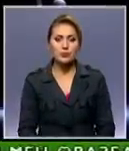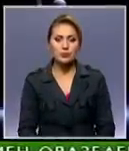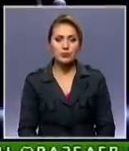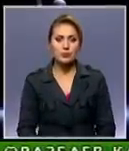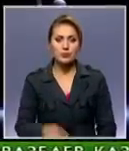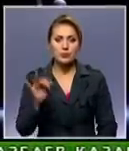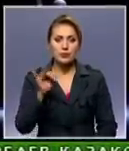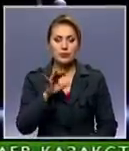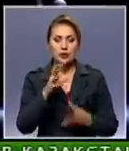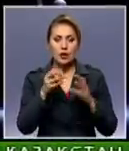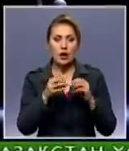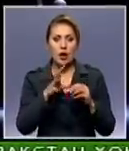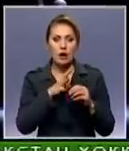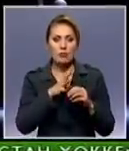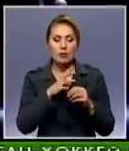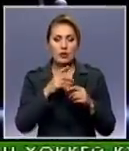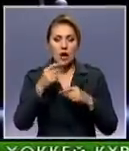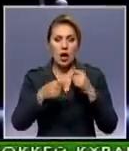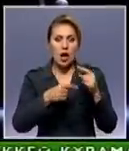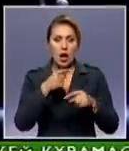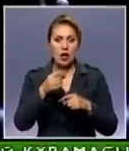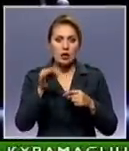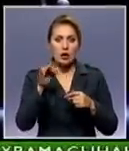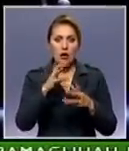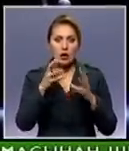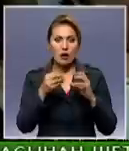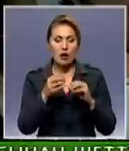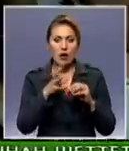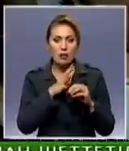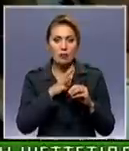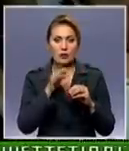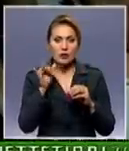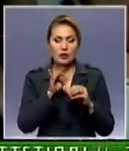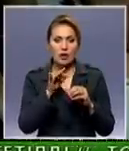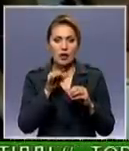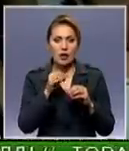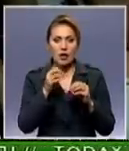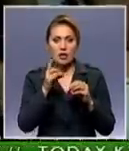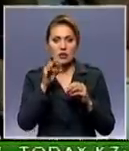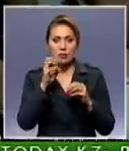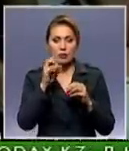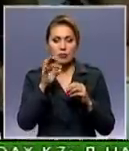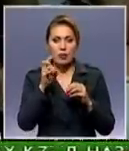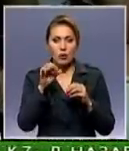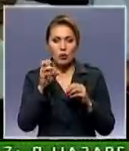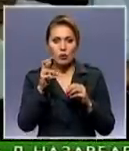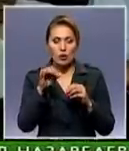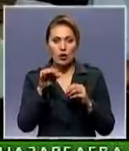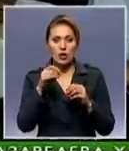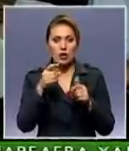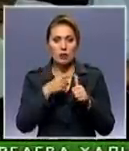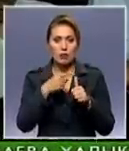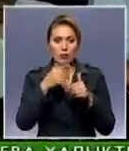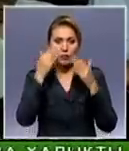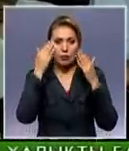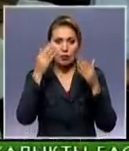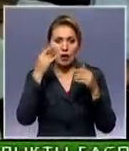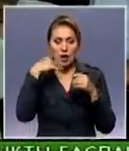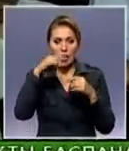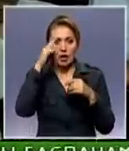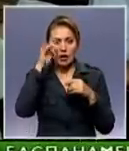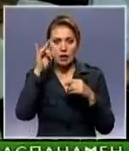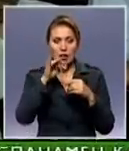Арқа мектебіне тән сал-серілік дәстүрдің сарқыты соңғы өкілдерінің бірі Естай Беркімбайұлының есімін білмейтін қазақ кем